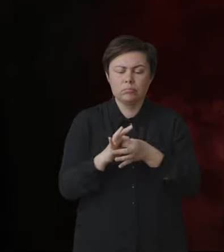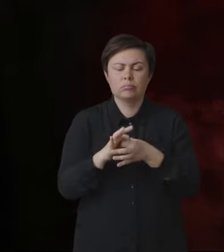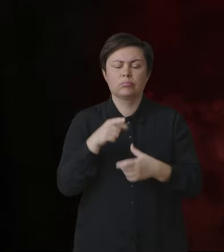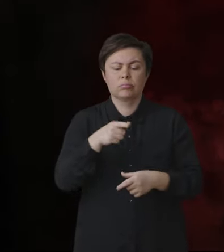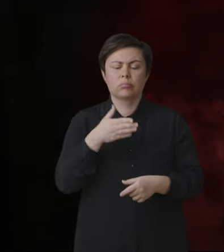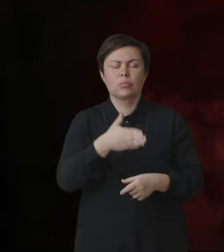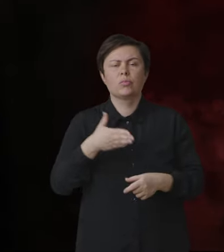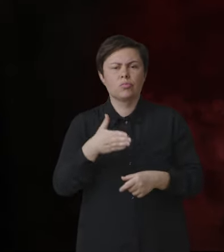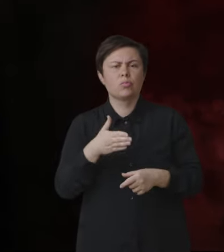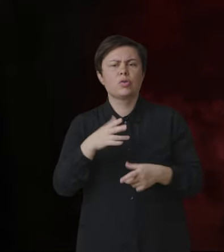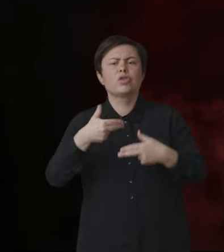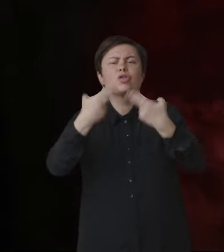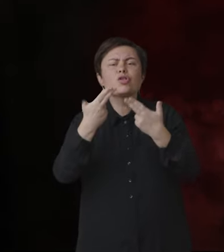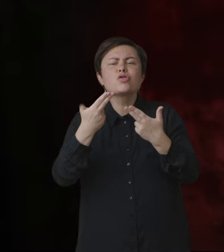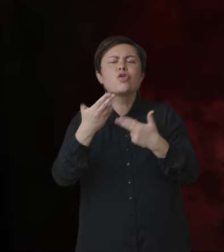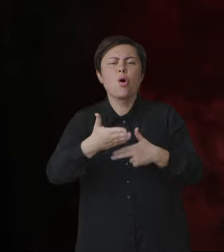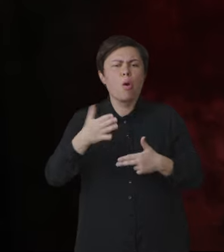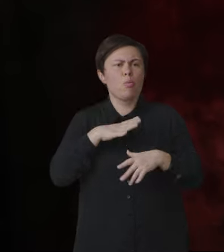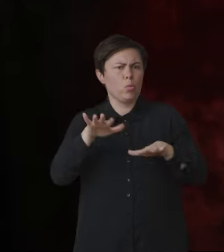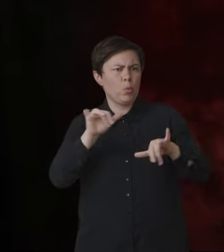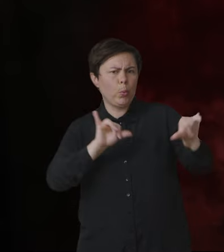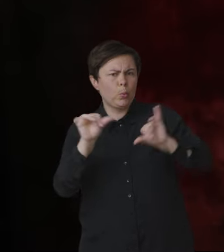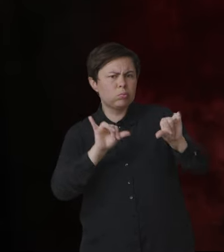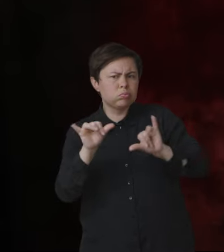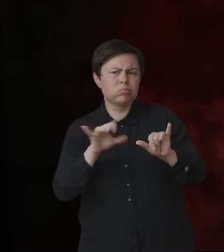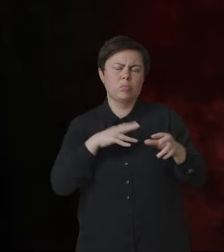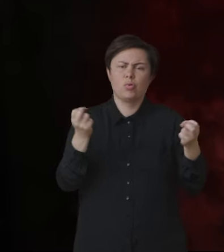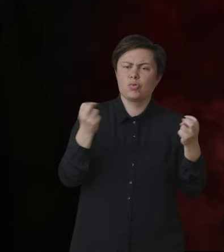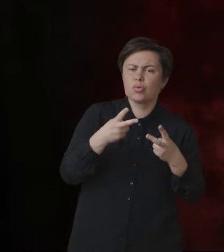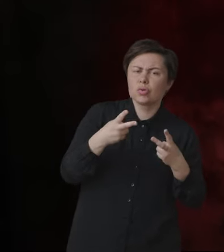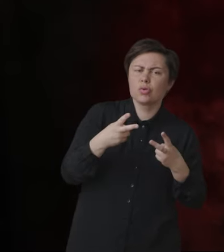był huczny, bo były imprezy, było kino,